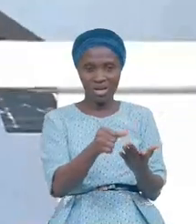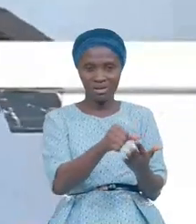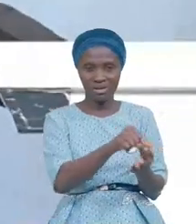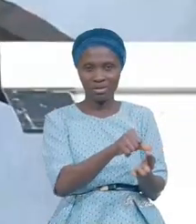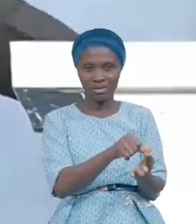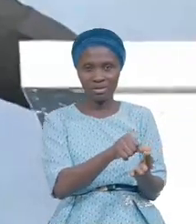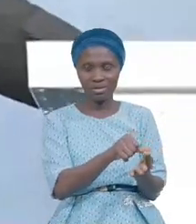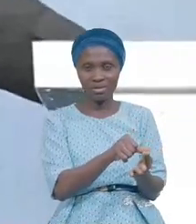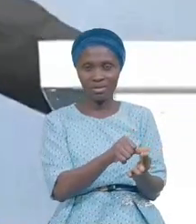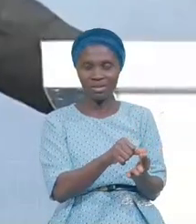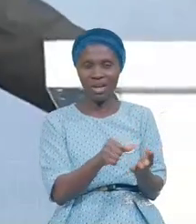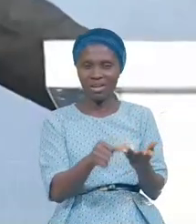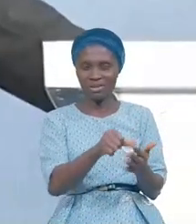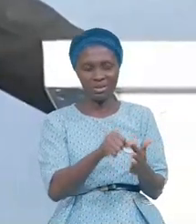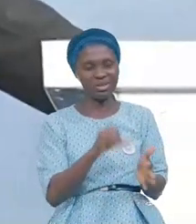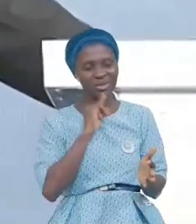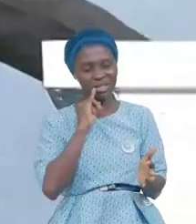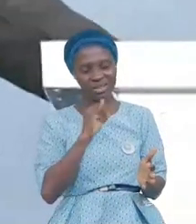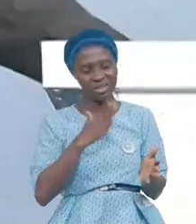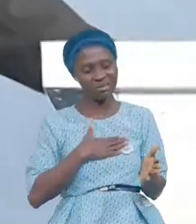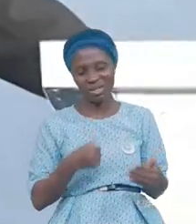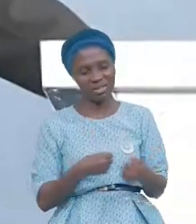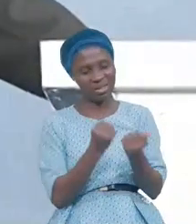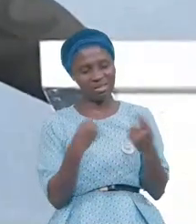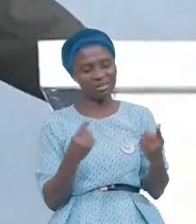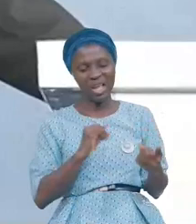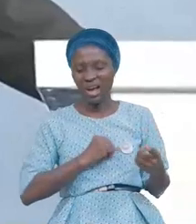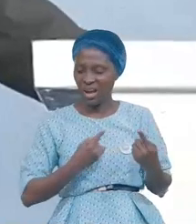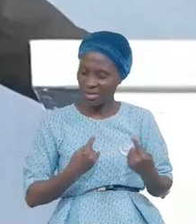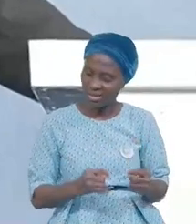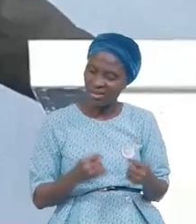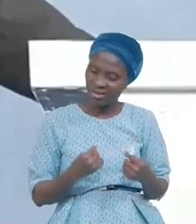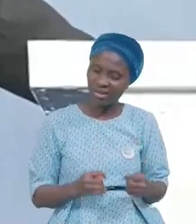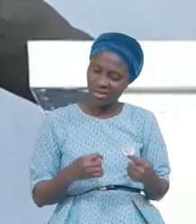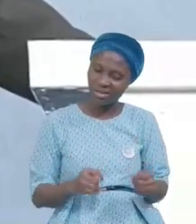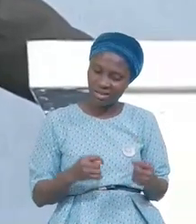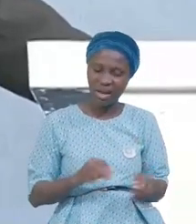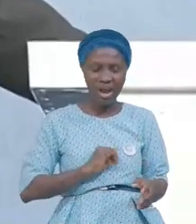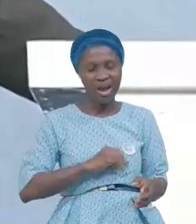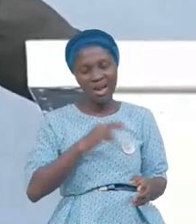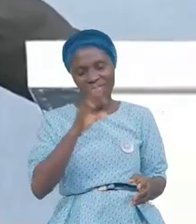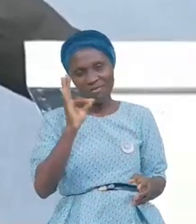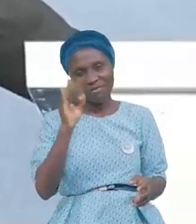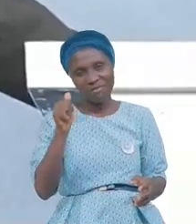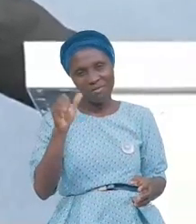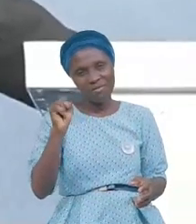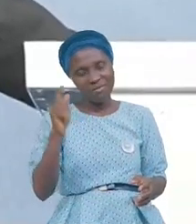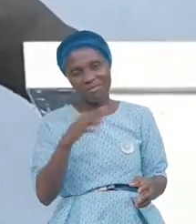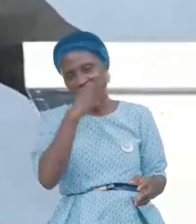c'est mon péché mignon. J'ai essayé, j'ai jeûné, j'ai